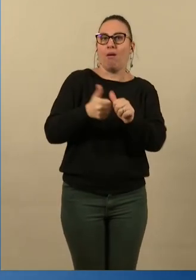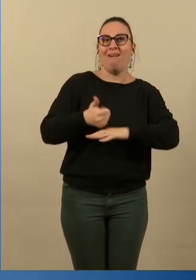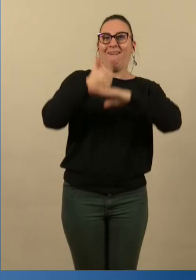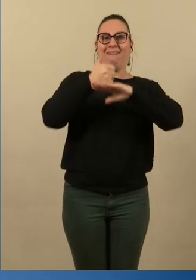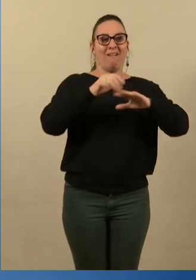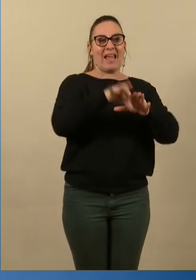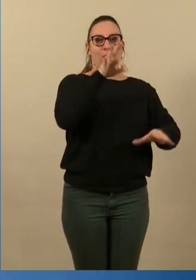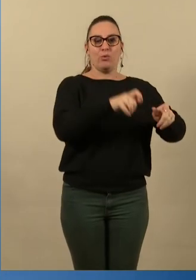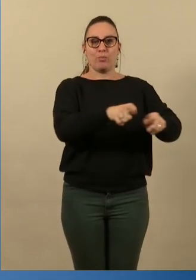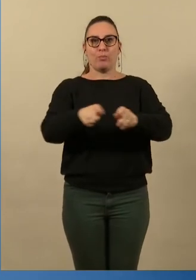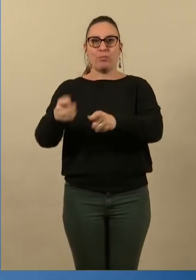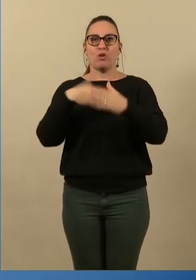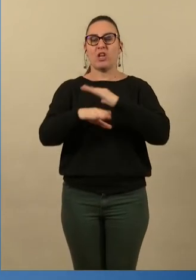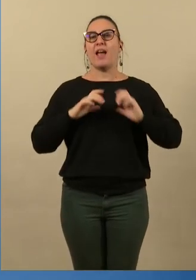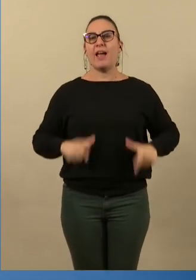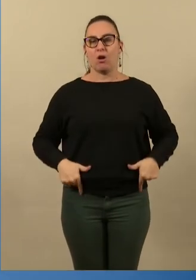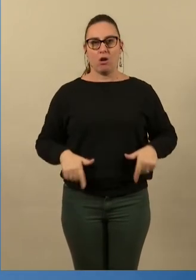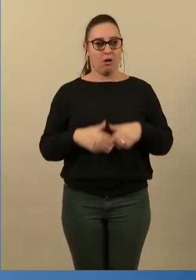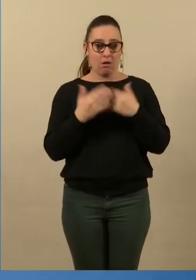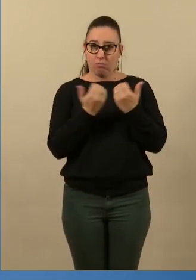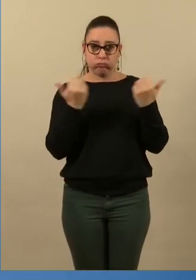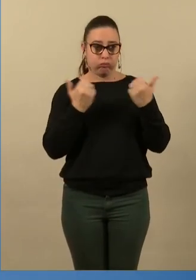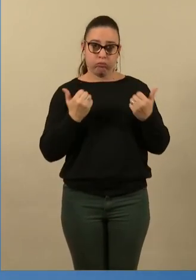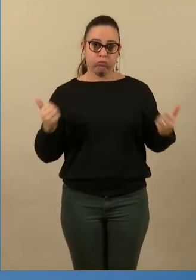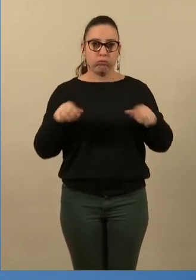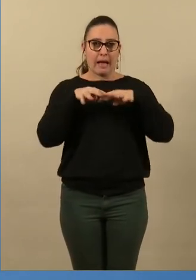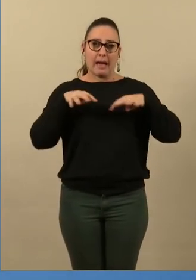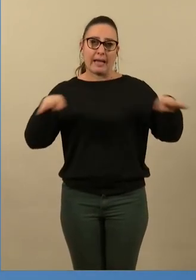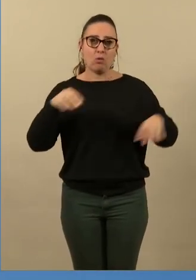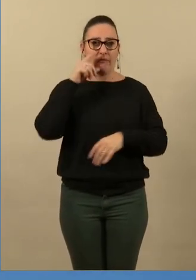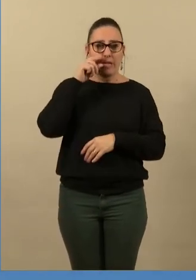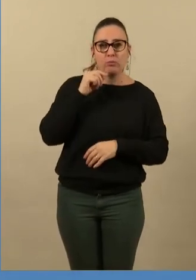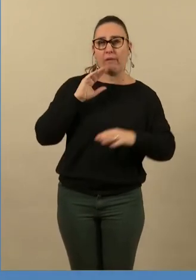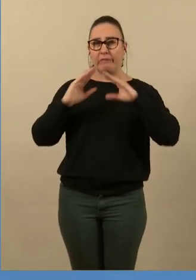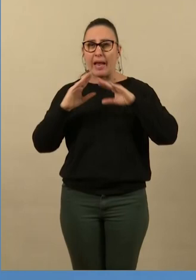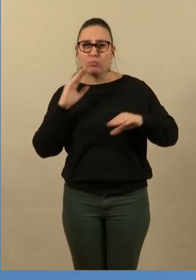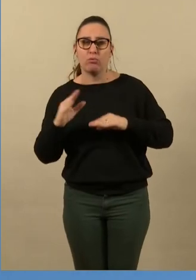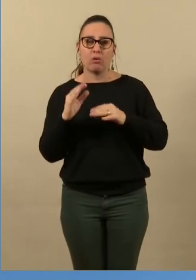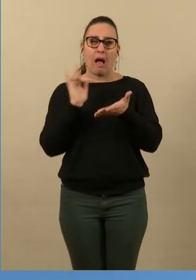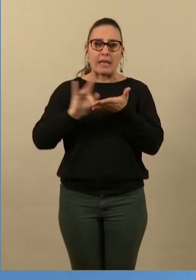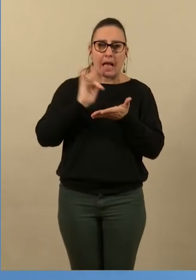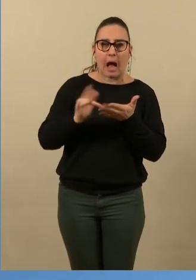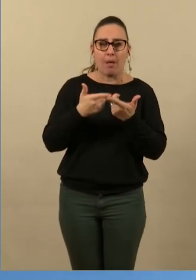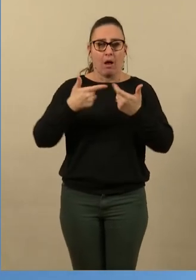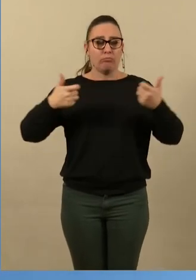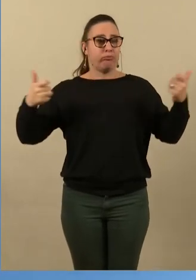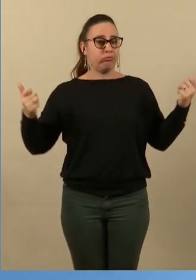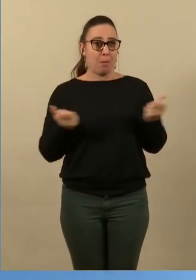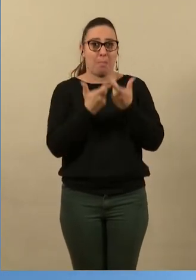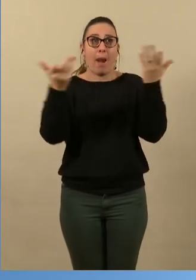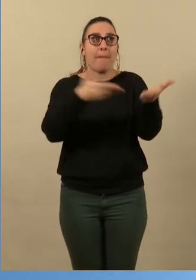au regard de l'ampleur du phénomène démultiplié par les réseaux sociaux et du et du millions d'élèves victime chaque